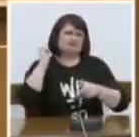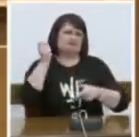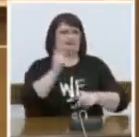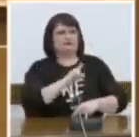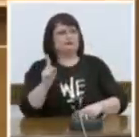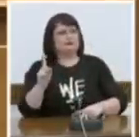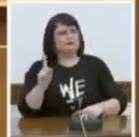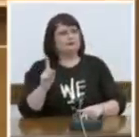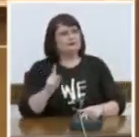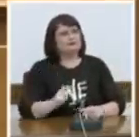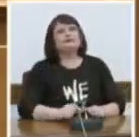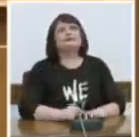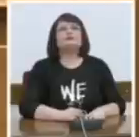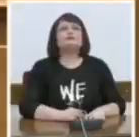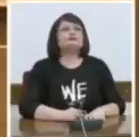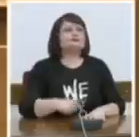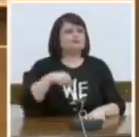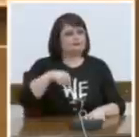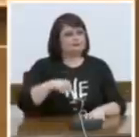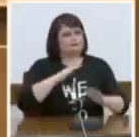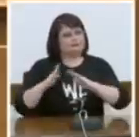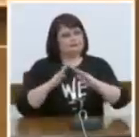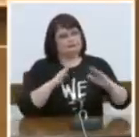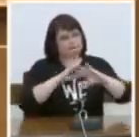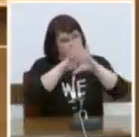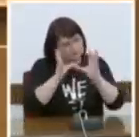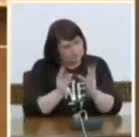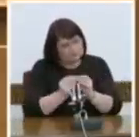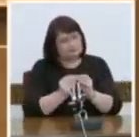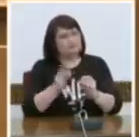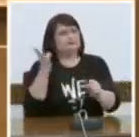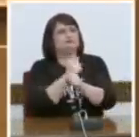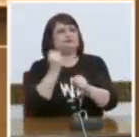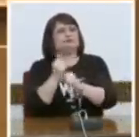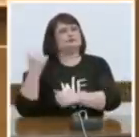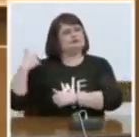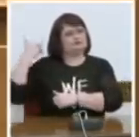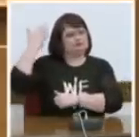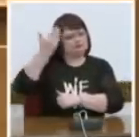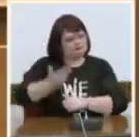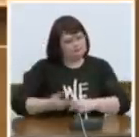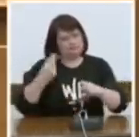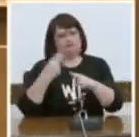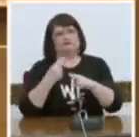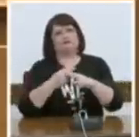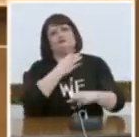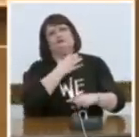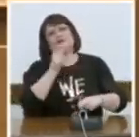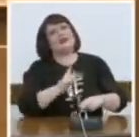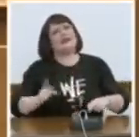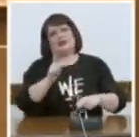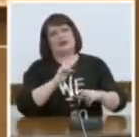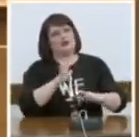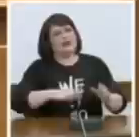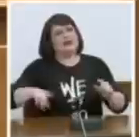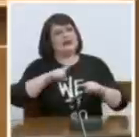είμαστε λοιπόν εδώ για να διαφυλάξουμε όλα εκείνα τα οποία κατακτήσαμε τα προηγούμενα χρόνια και έχουν αξία και ανάγκη για την κοινωνία μας και το λαό μας.